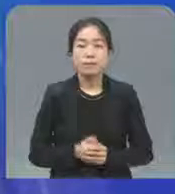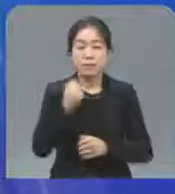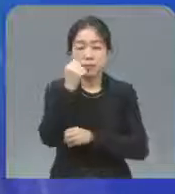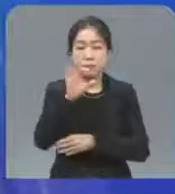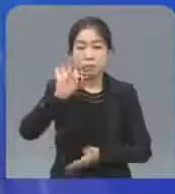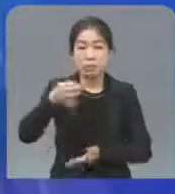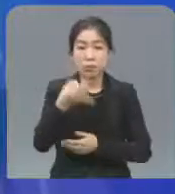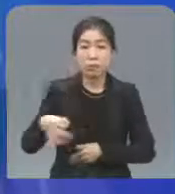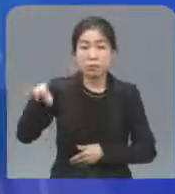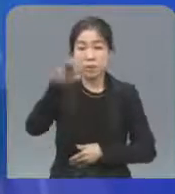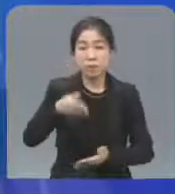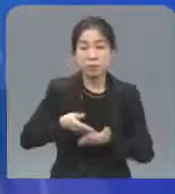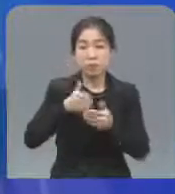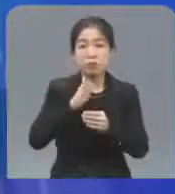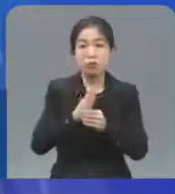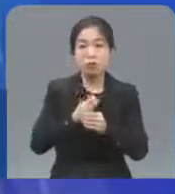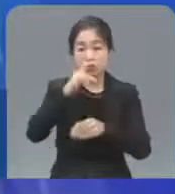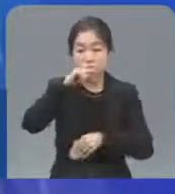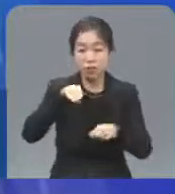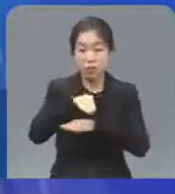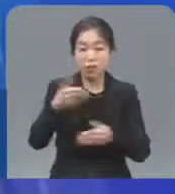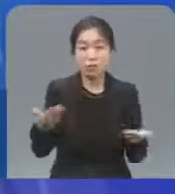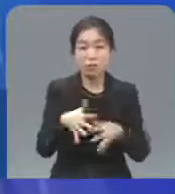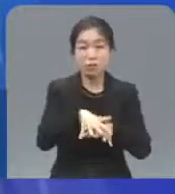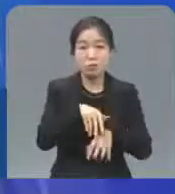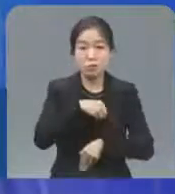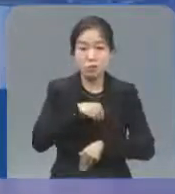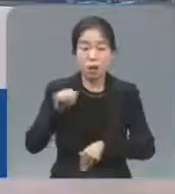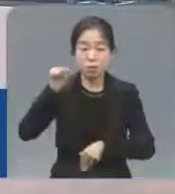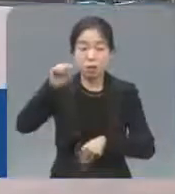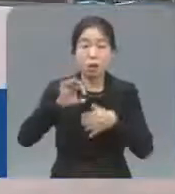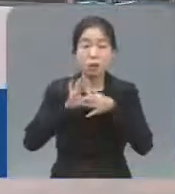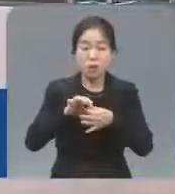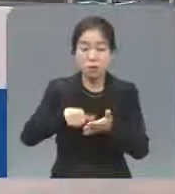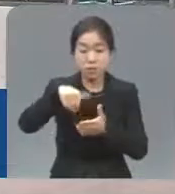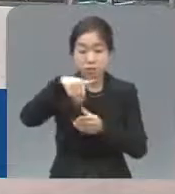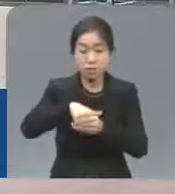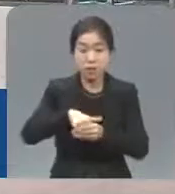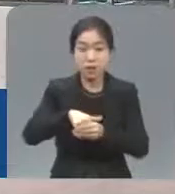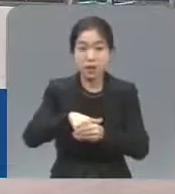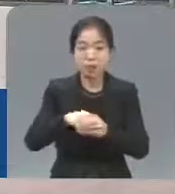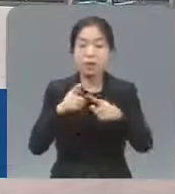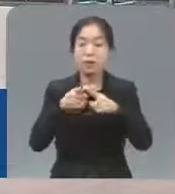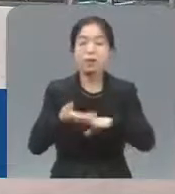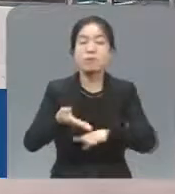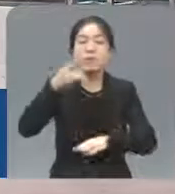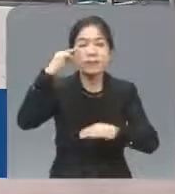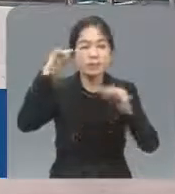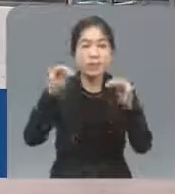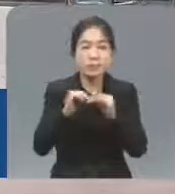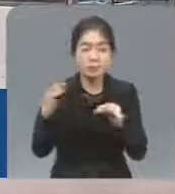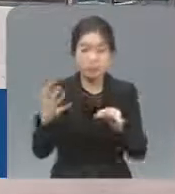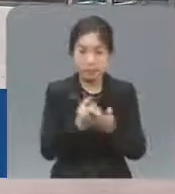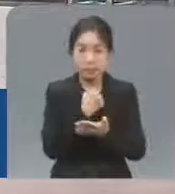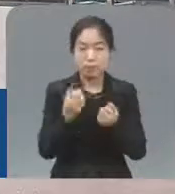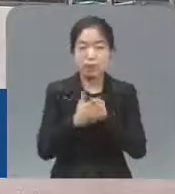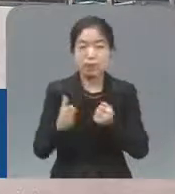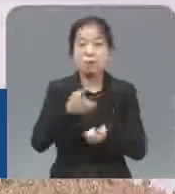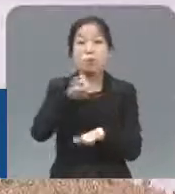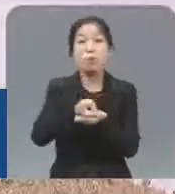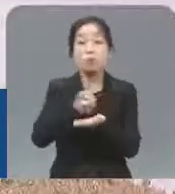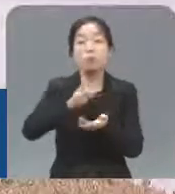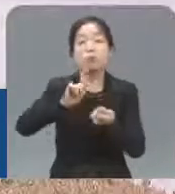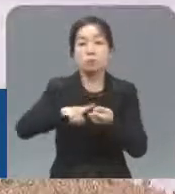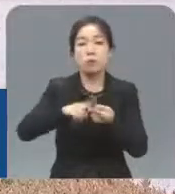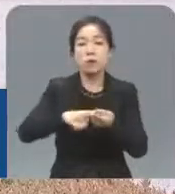기본급 인상 등을 요구하고 있는 기아차 노조가 파업 관련 조합원 찬반 투표에서 과반 이상의 찬성표를 얻어서 합법적